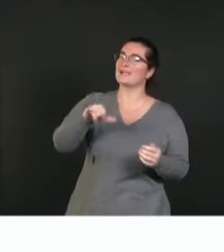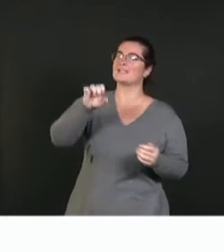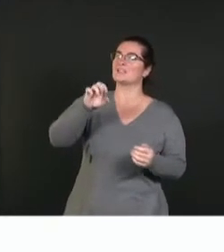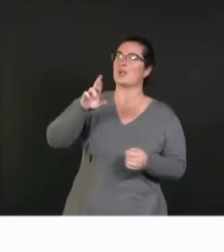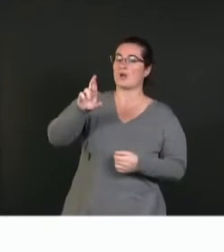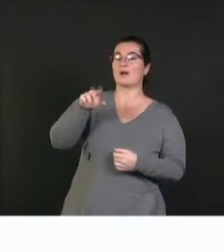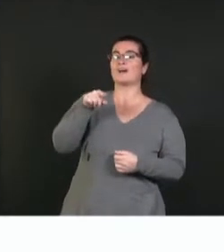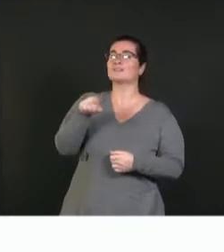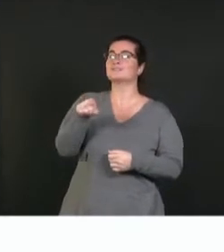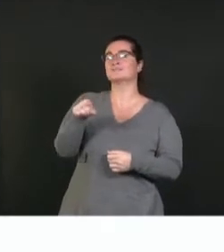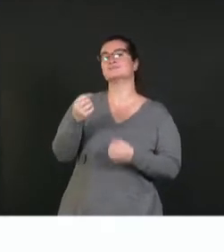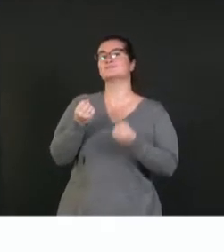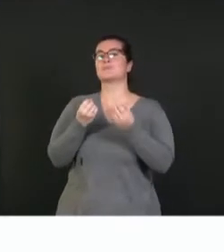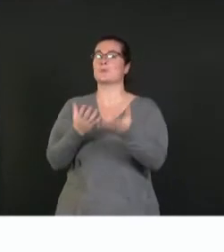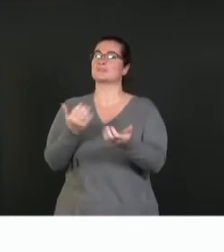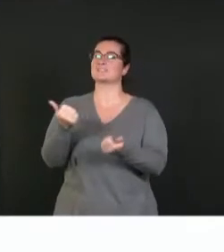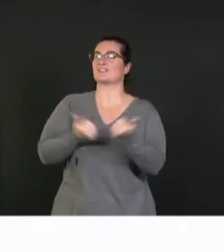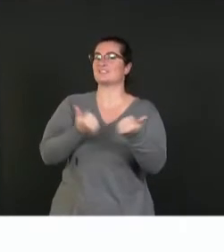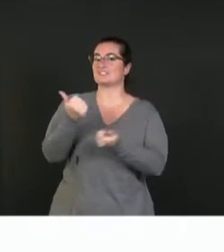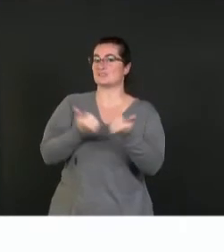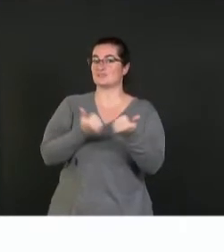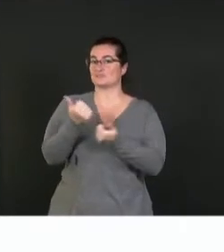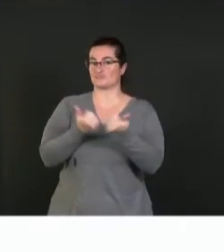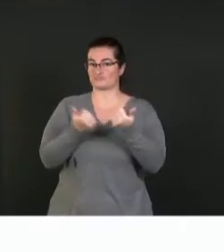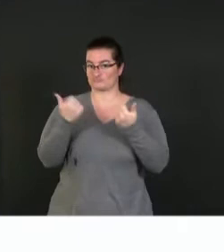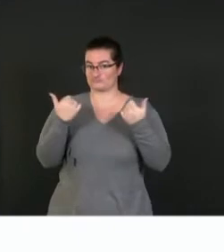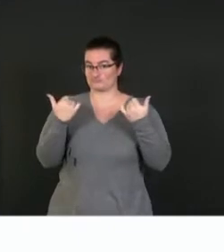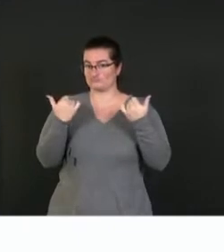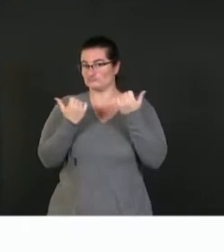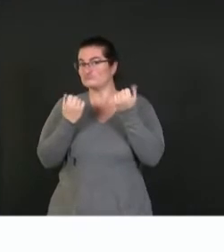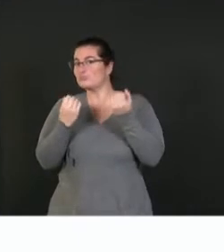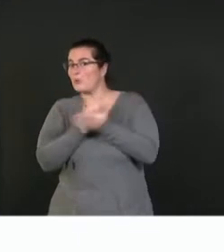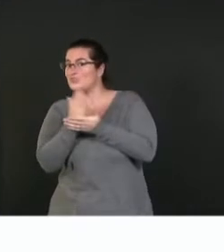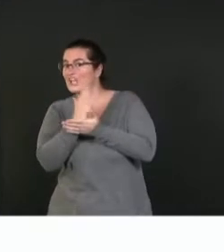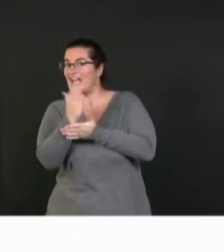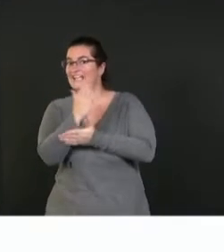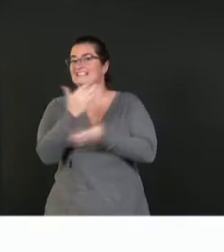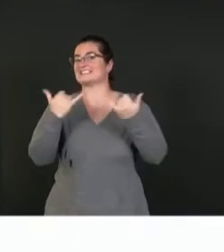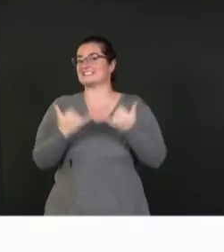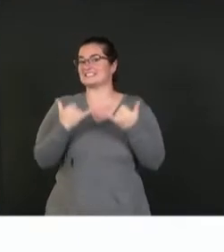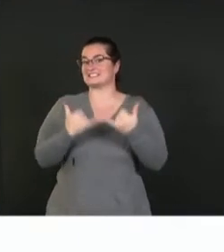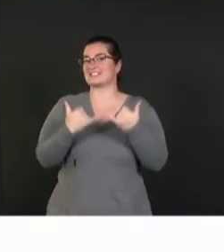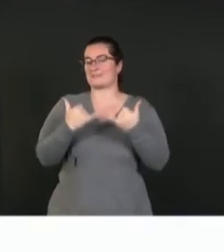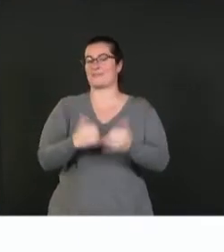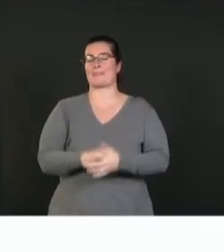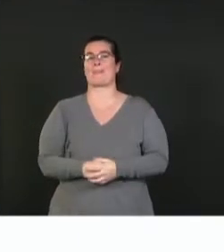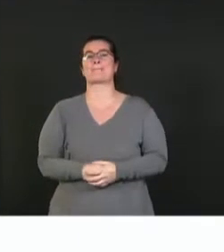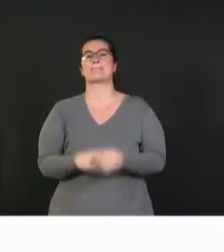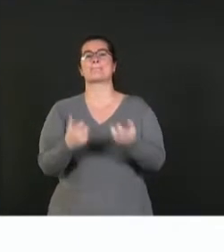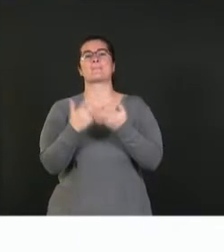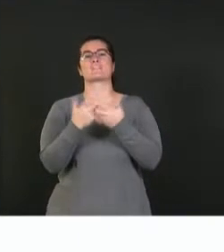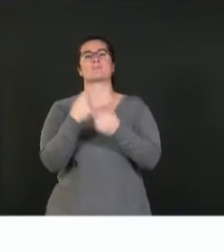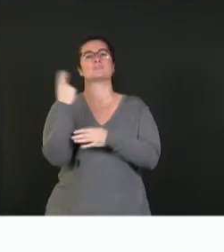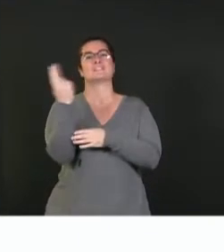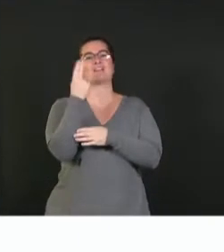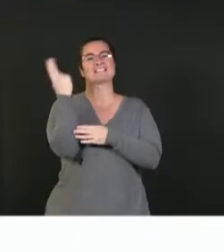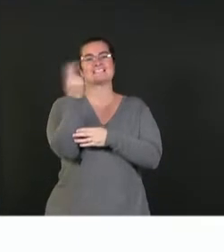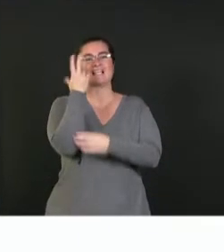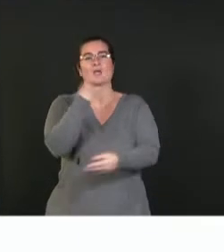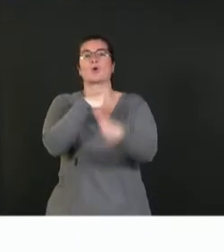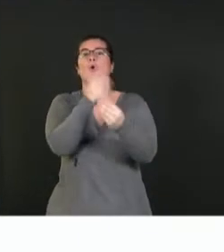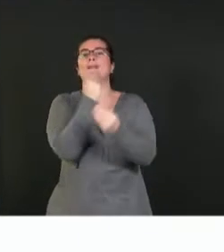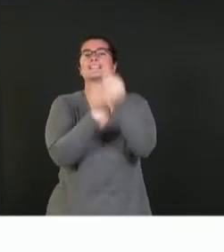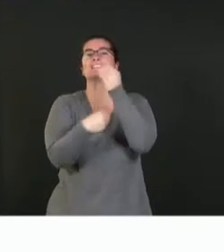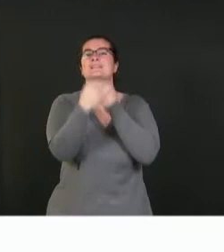locaux. J'en cite deux, peut-être qu'on va au moins en explorer un. Le campus comestible que vous